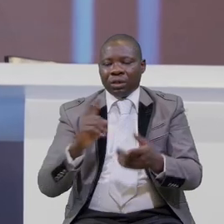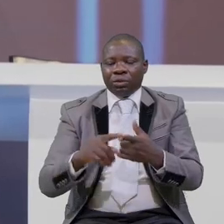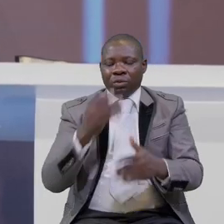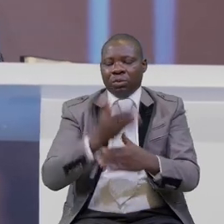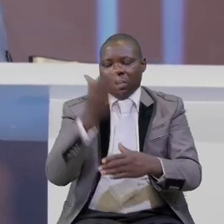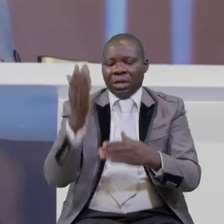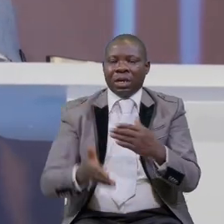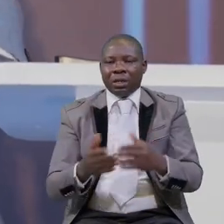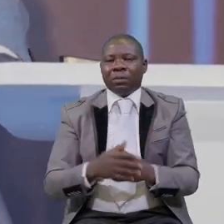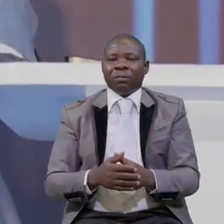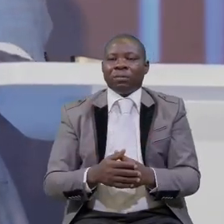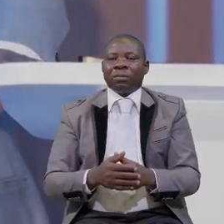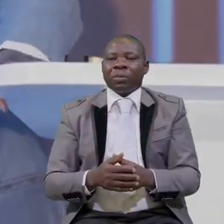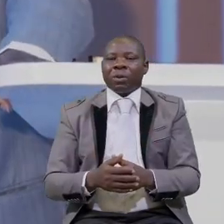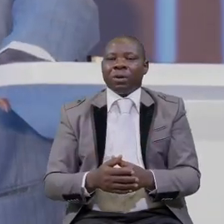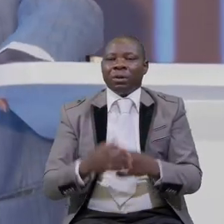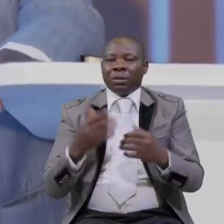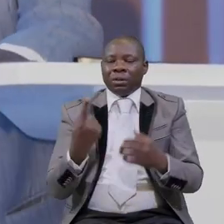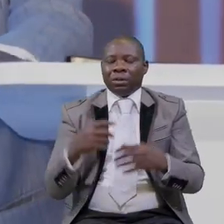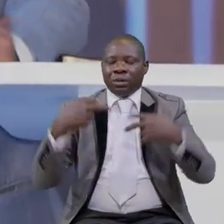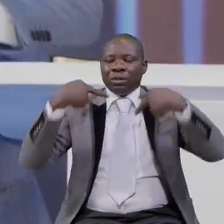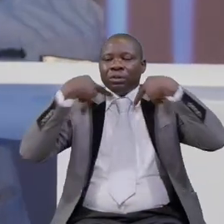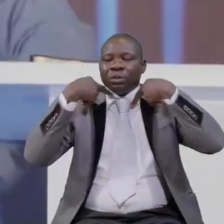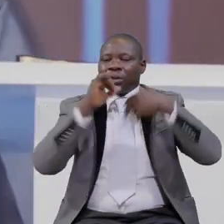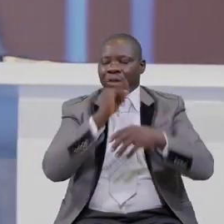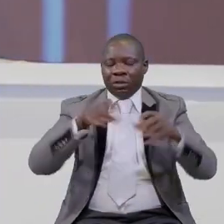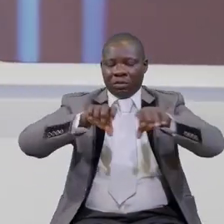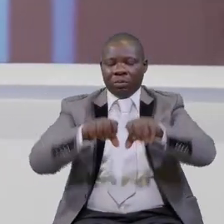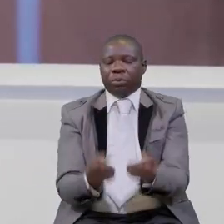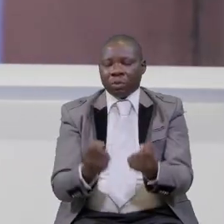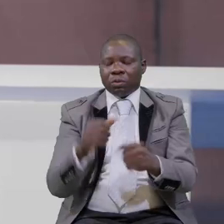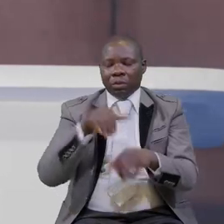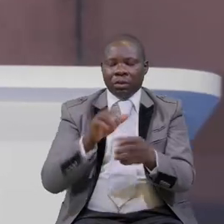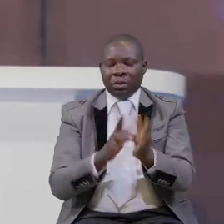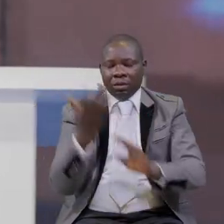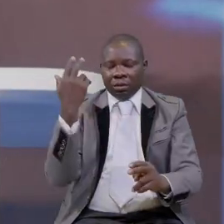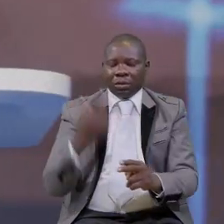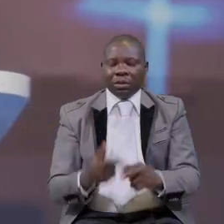n'amènes jamais ce que tu commences à l'achèvement. Ce joug est brisé.